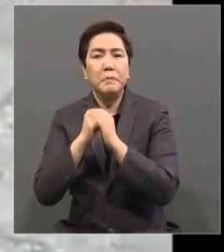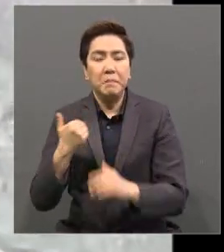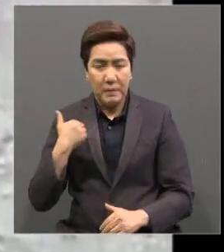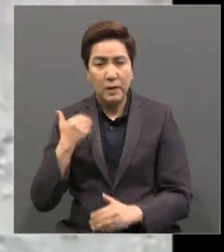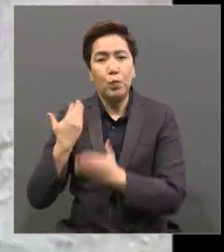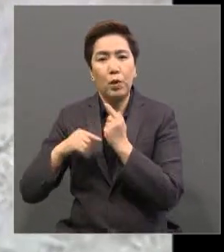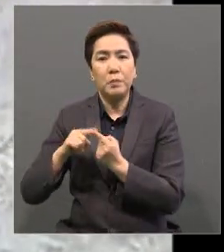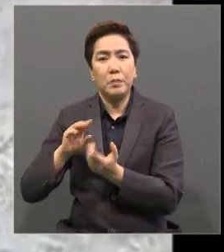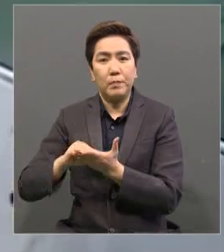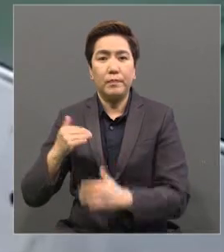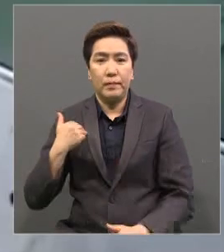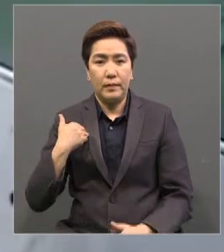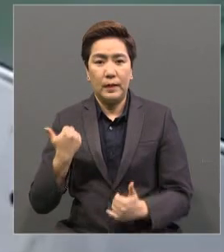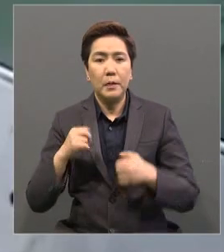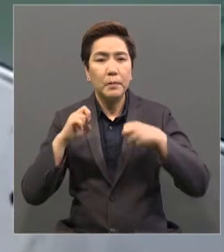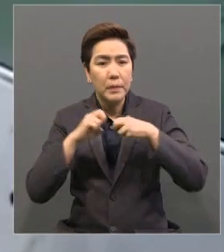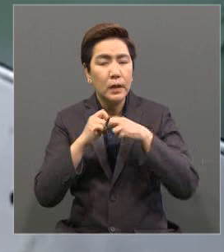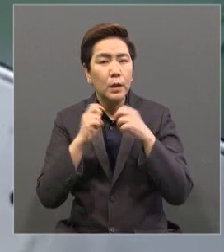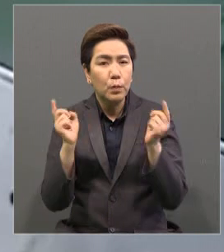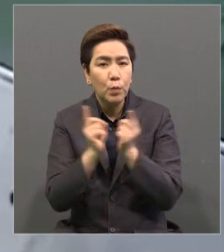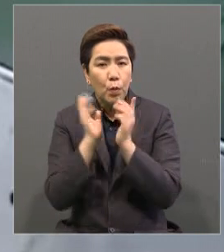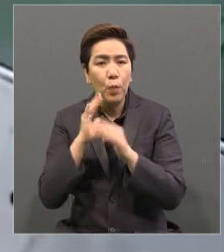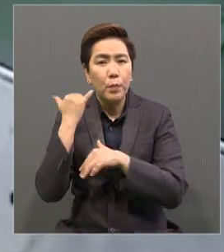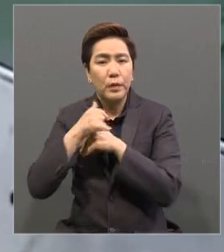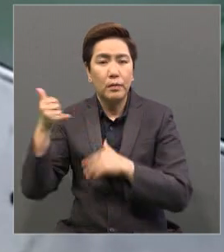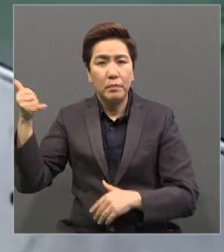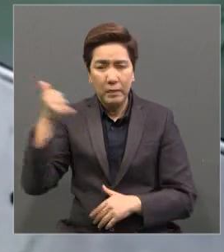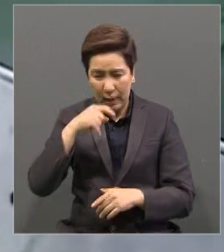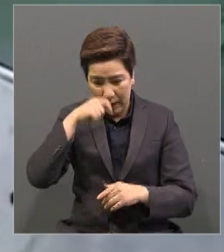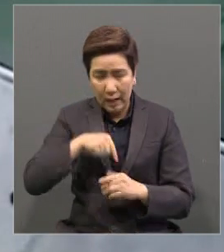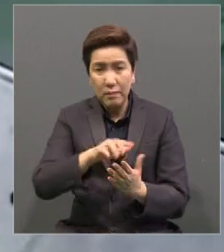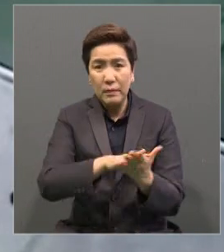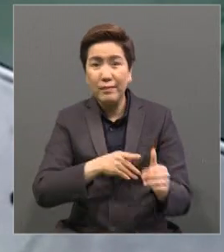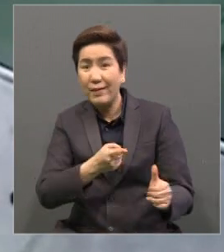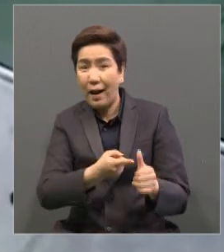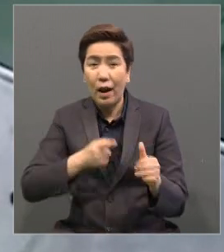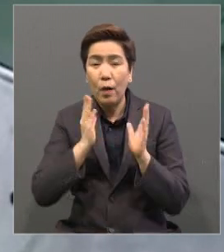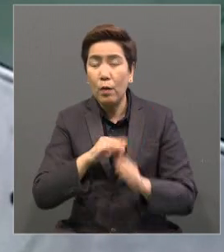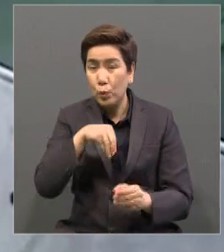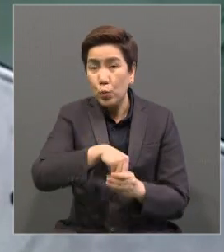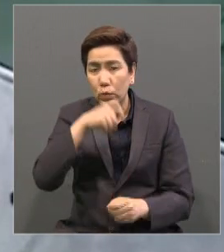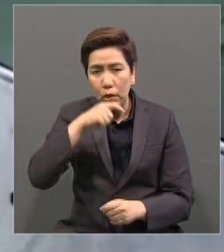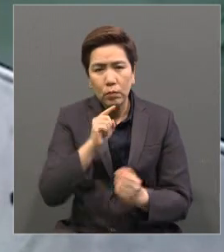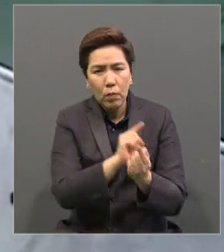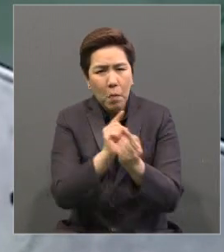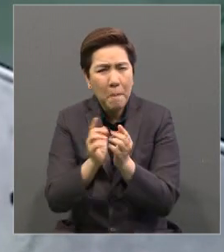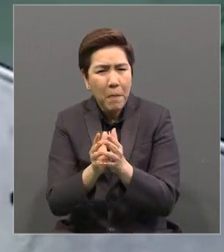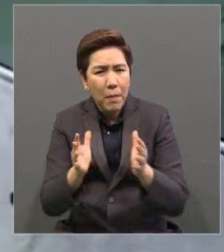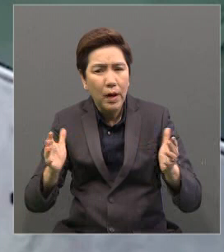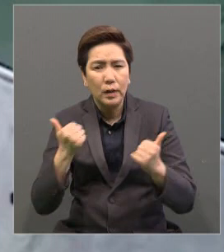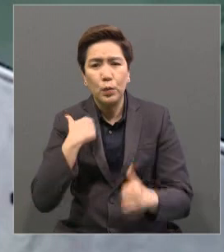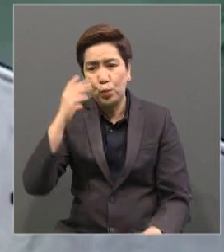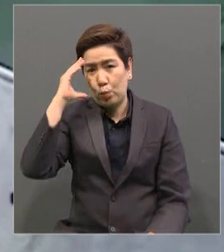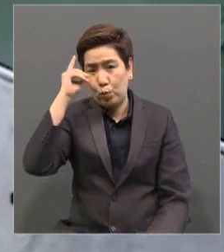ยค่ะส่วนปัญหาที่พบว่าชาวต่างชาติเข้ามาก่อเหตุอาชญากรรมในประเทศไทยมีแนวโน้มสูงขึ้นวันพรุ่ง